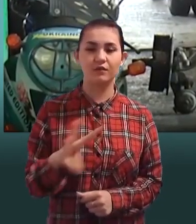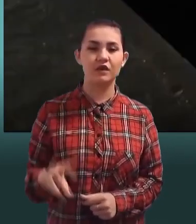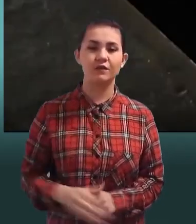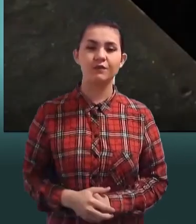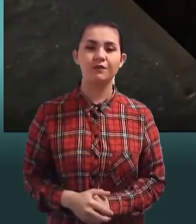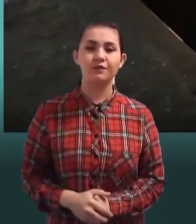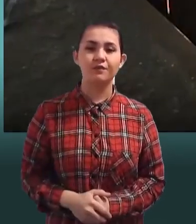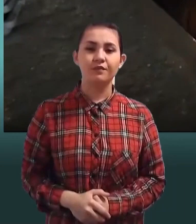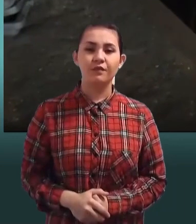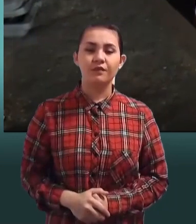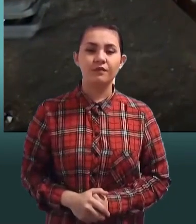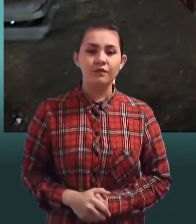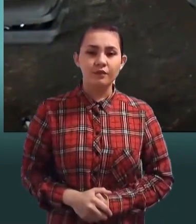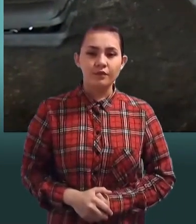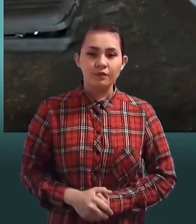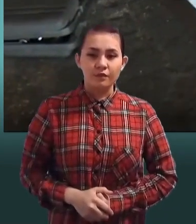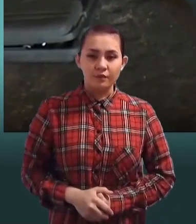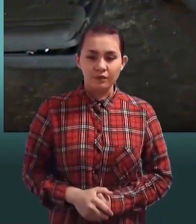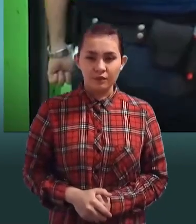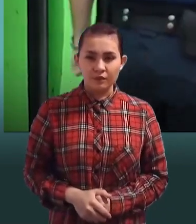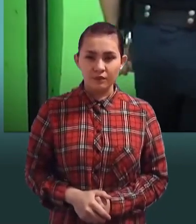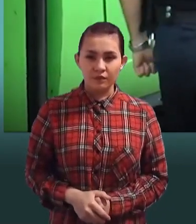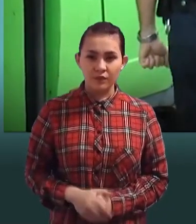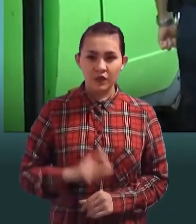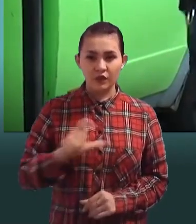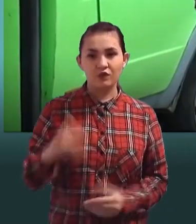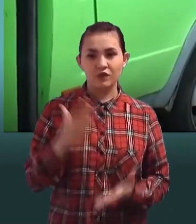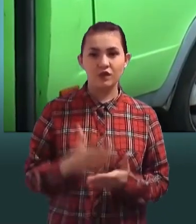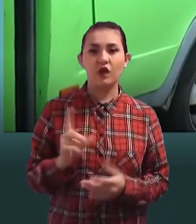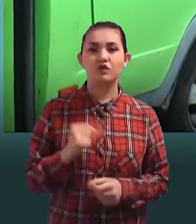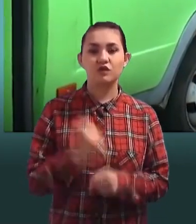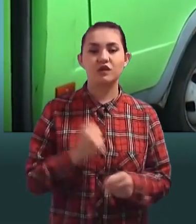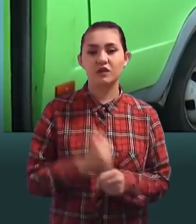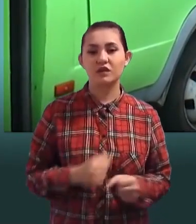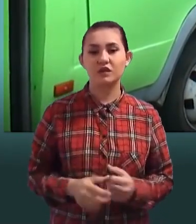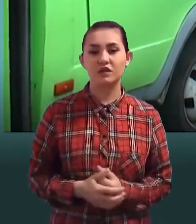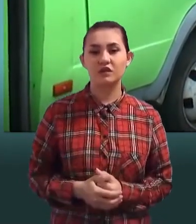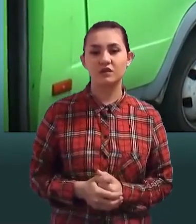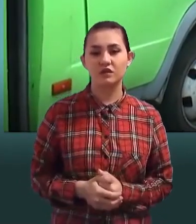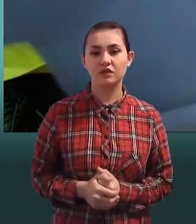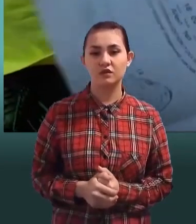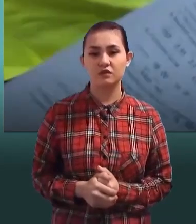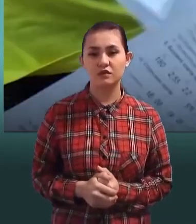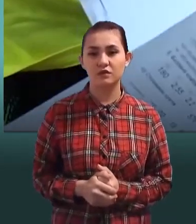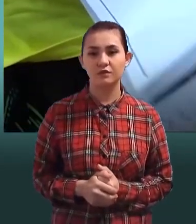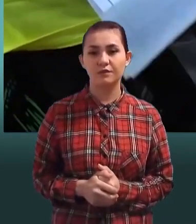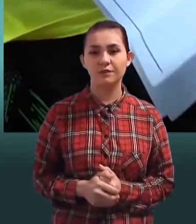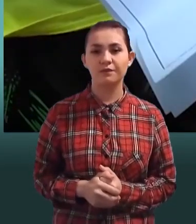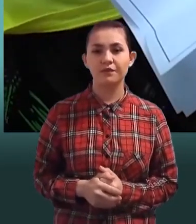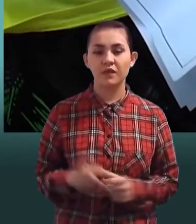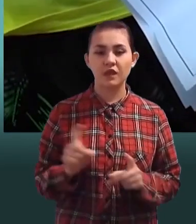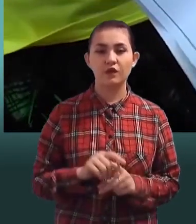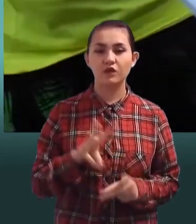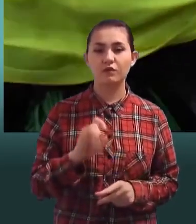я требую есть. Ну, люди такие, что же делаешь. Мы живем в таком обществе. Також пані Марина